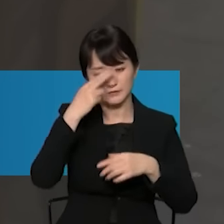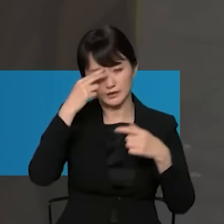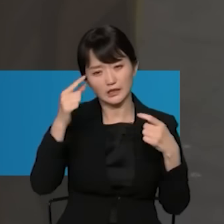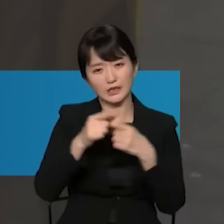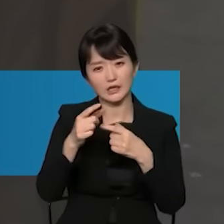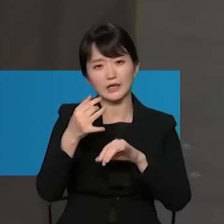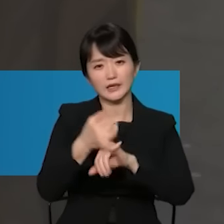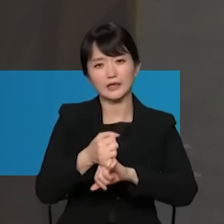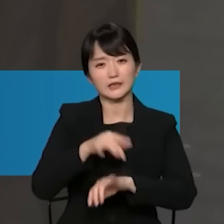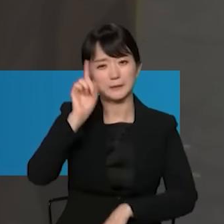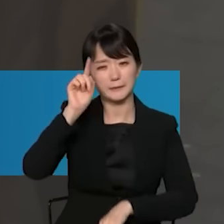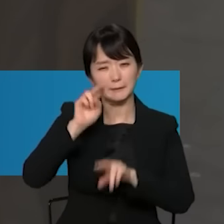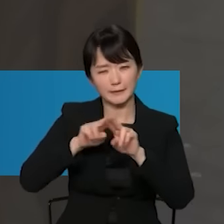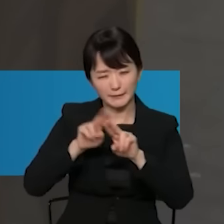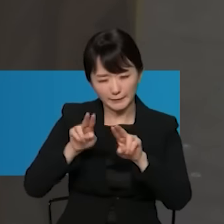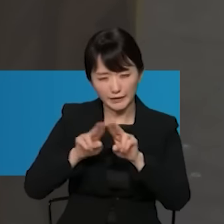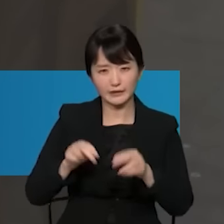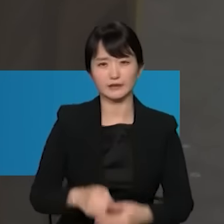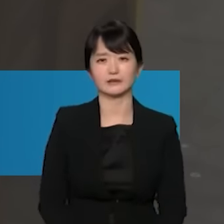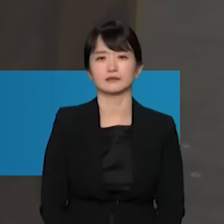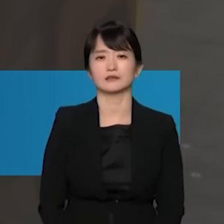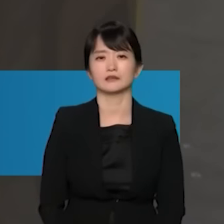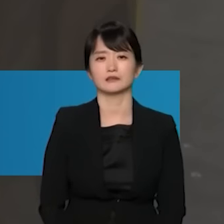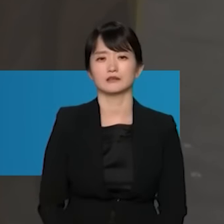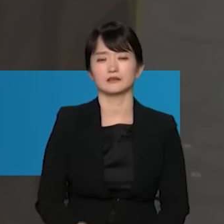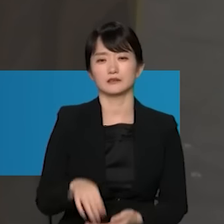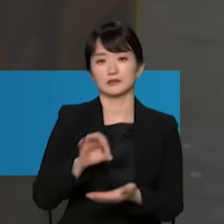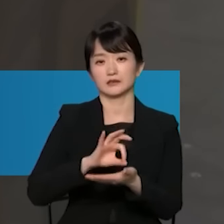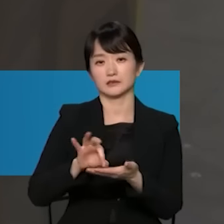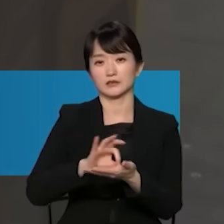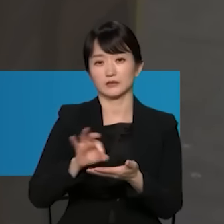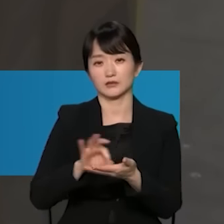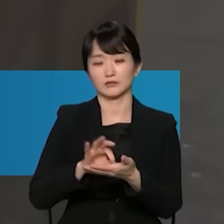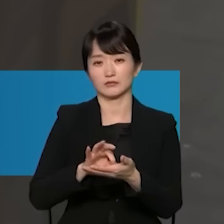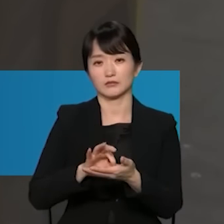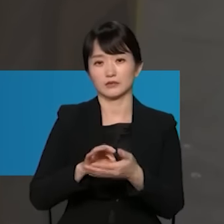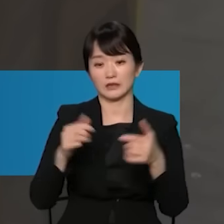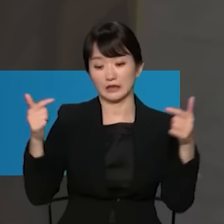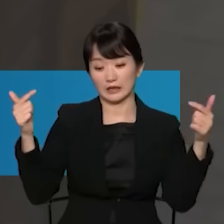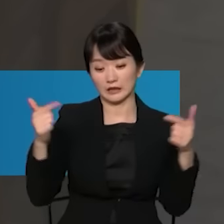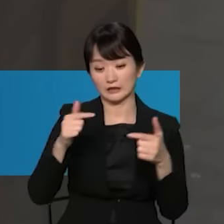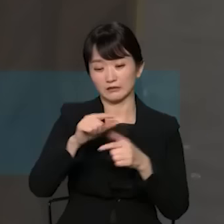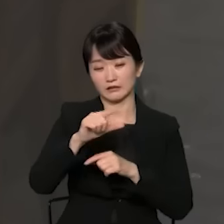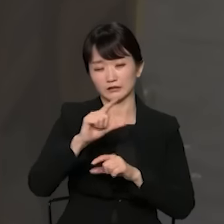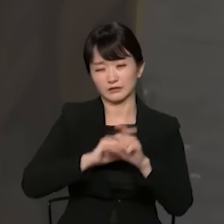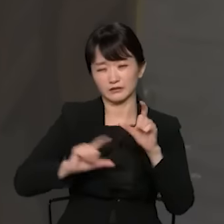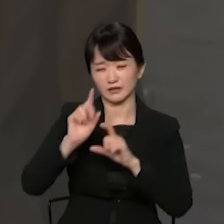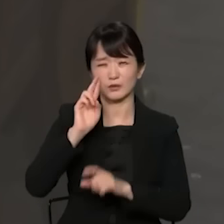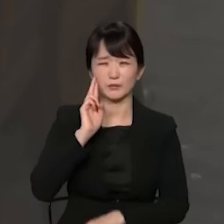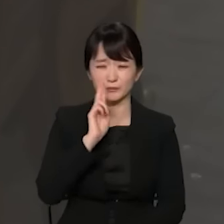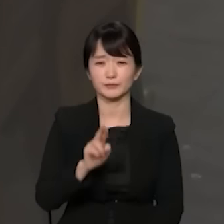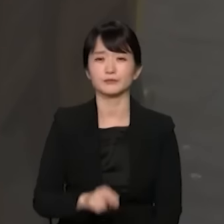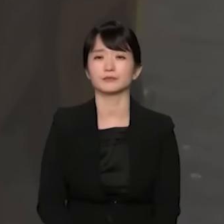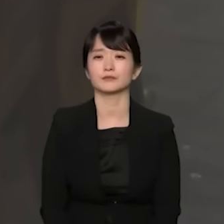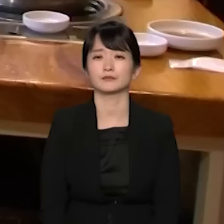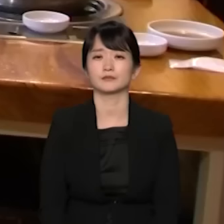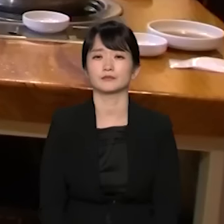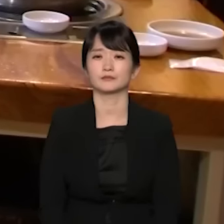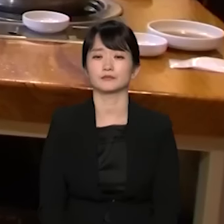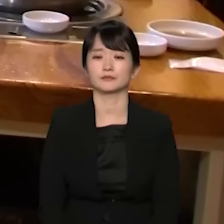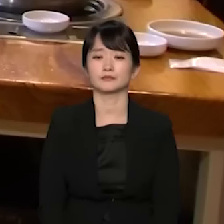예약이 매일 취소된다고 합니다. 가뜩이나 차가웠던 소비 심리가 더 얼어붙었습니다. 이혜원 기자입니다.